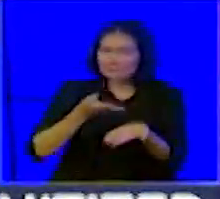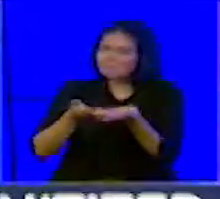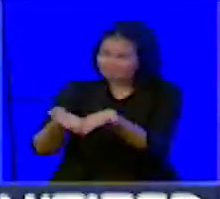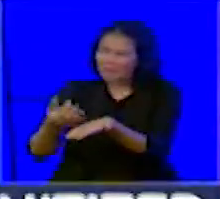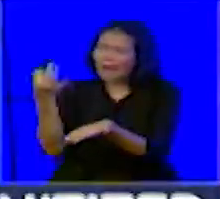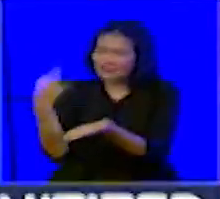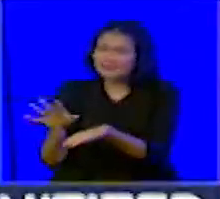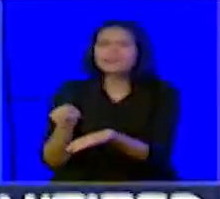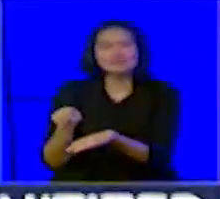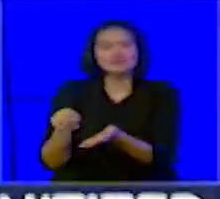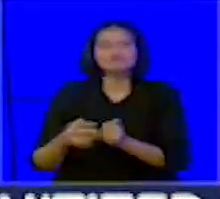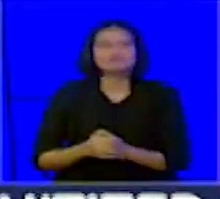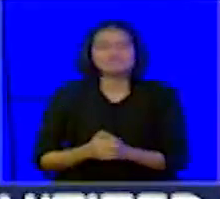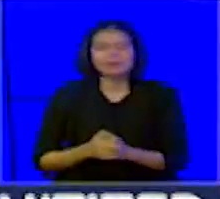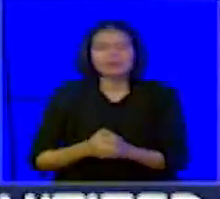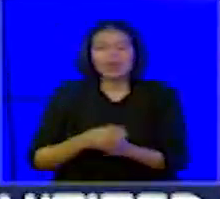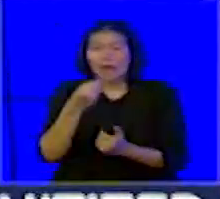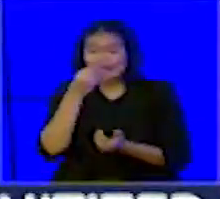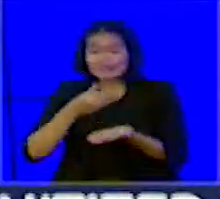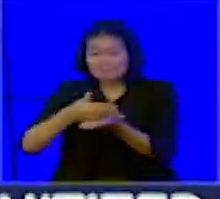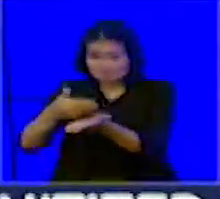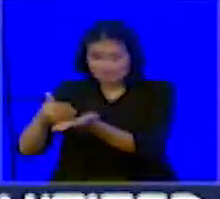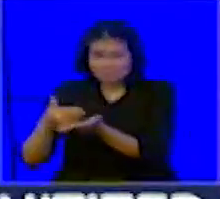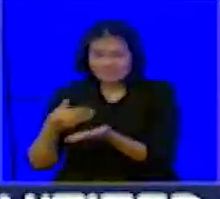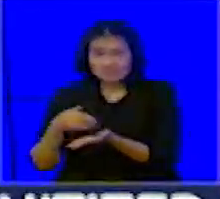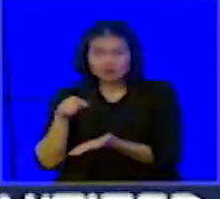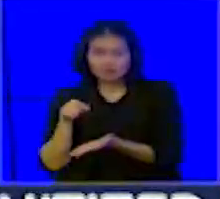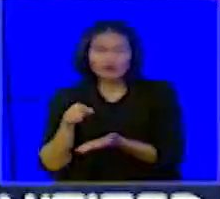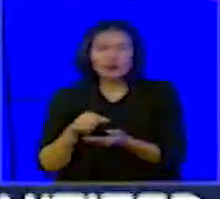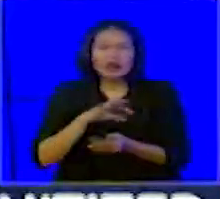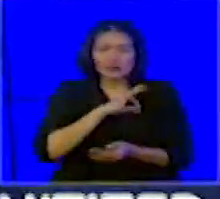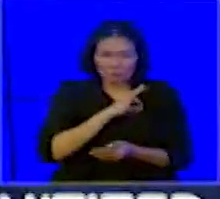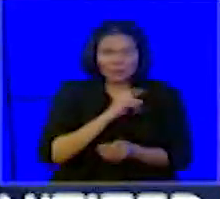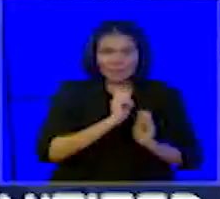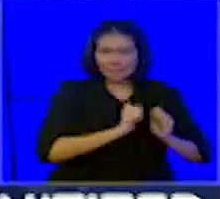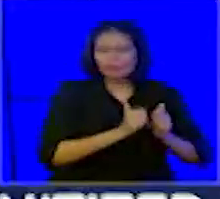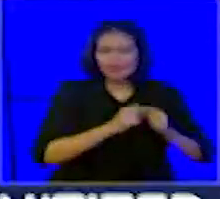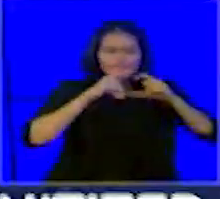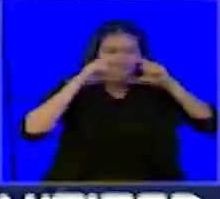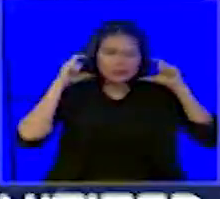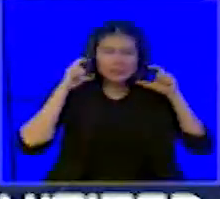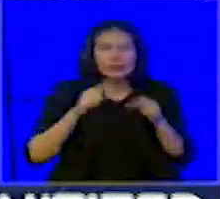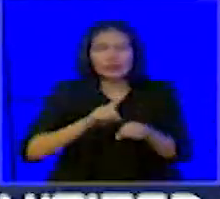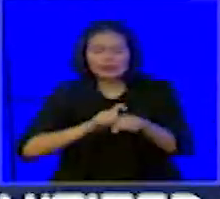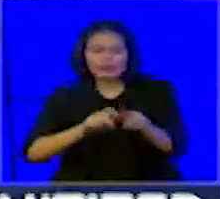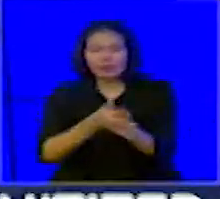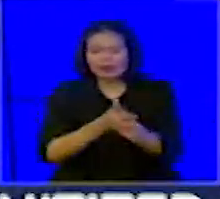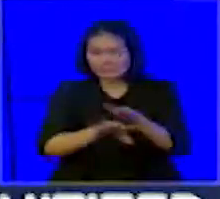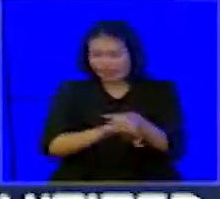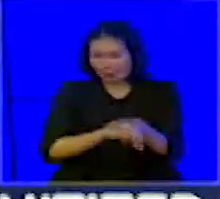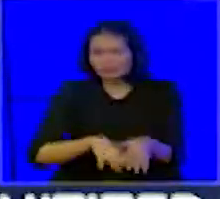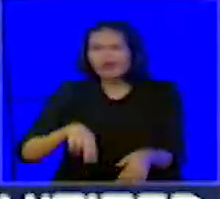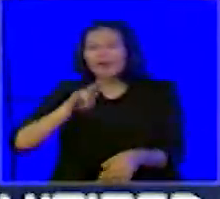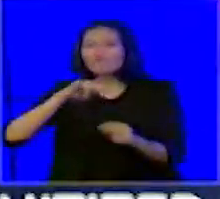gratis. Selain memberikan nasi bungkus, dalam razia perut lapar ini, relawan juga menyediakan masker, hand sanitizer, hingga vitamin